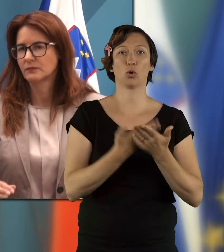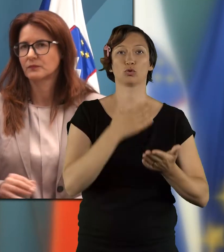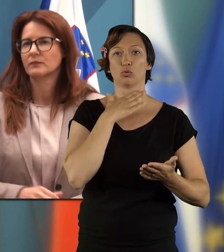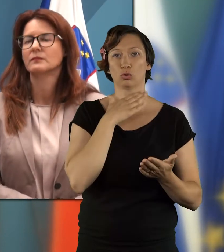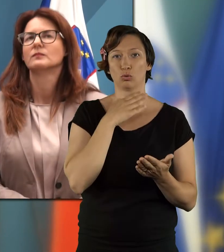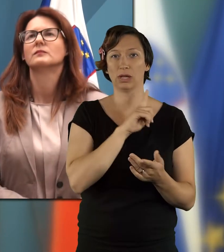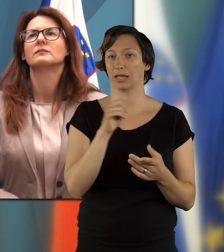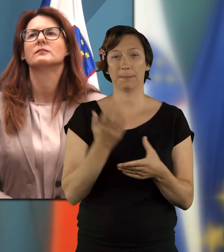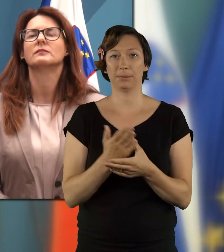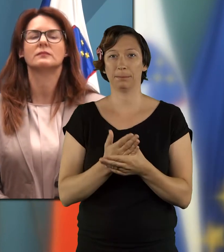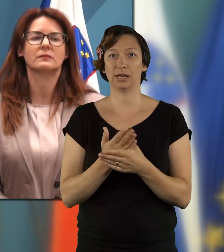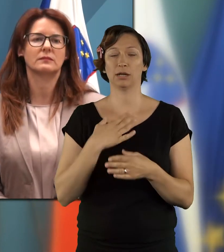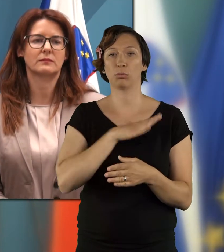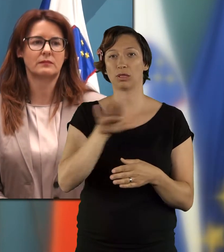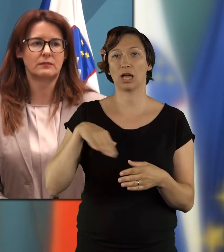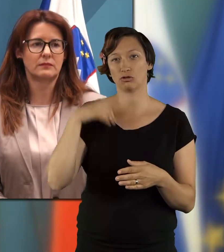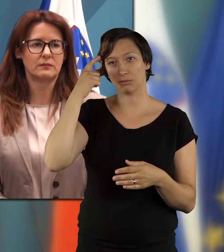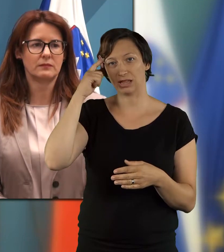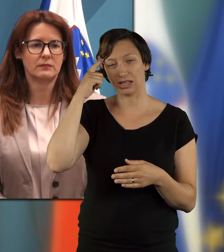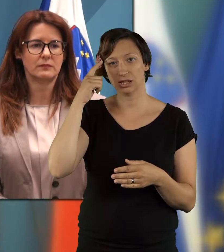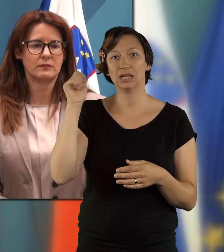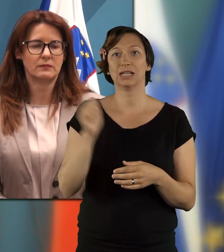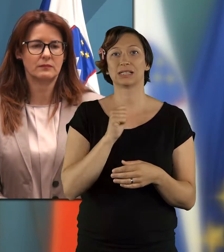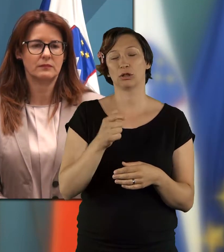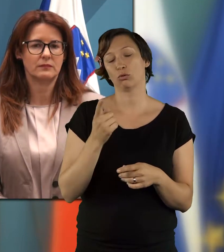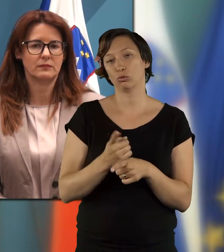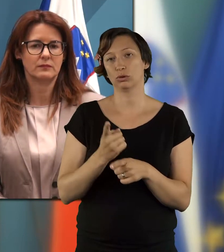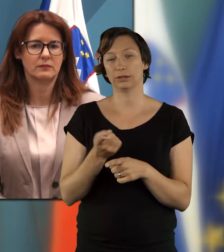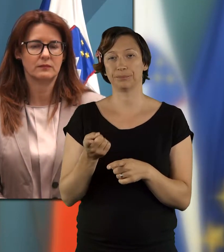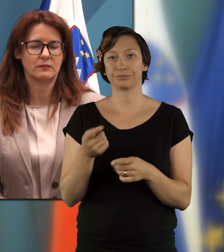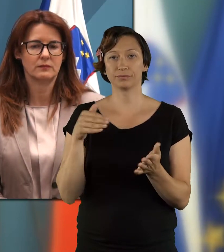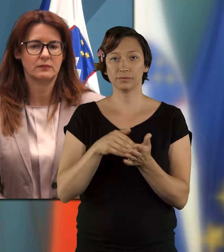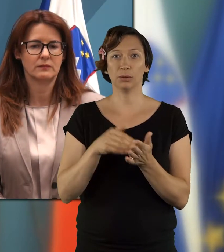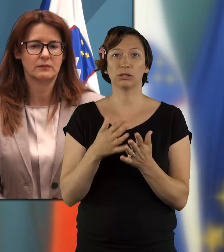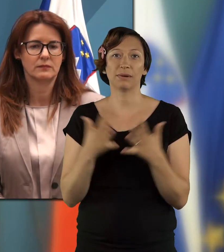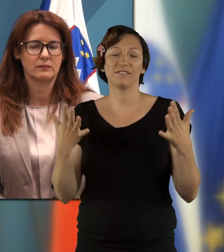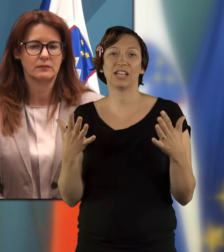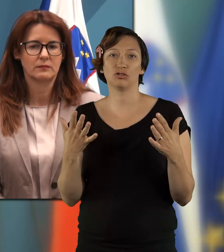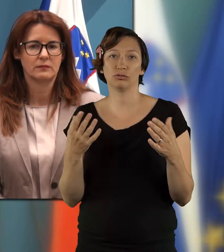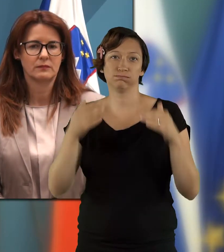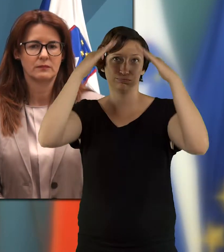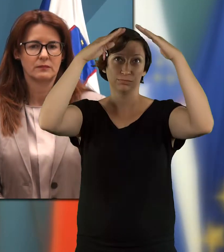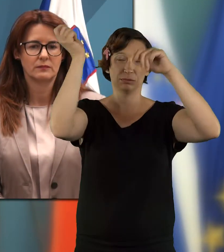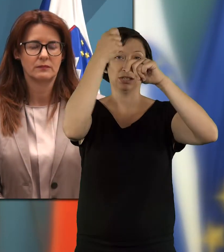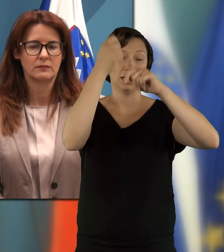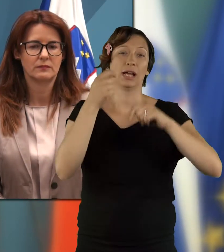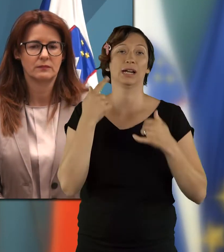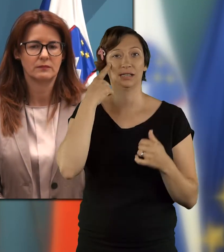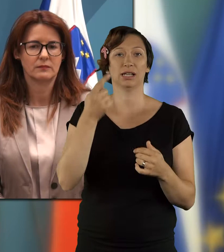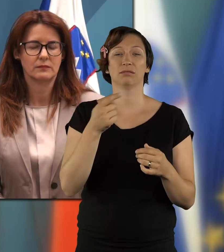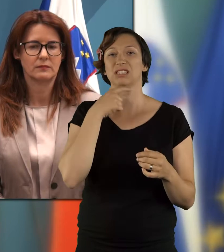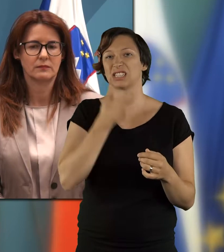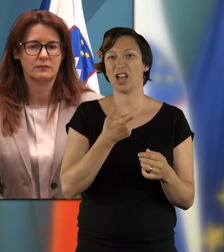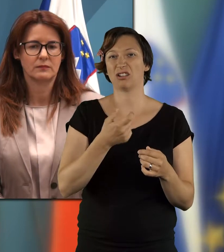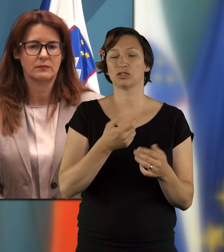predvsem je neprimerna po našem mnenju in zaradi tega tudi potreben večji največji poseg glede na dotrajanost osnovne